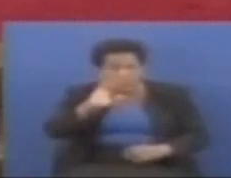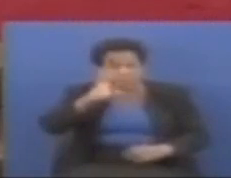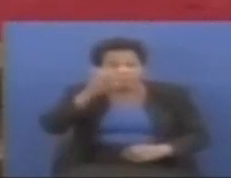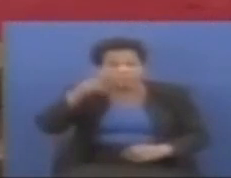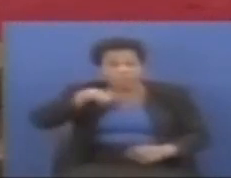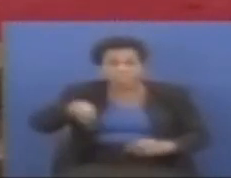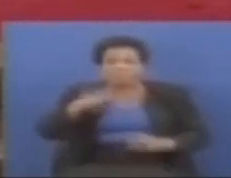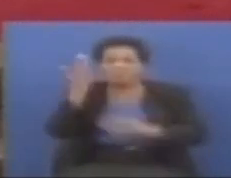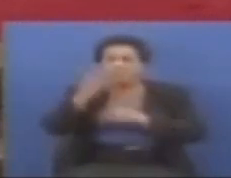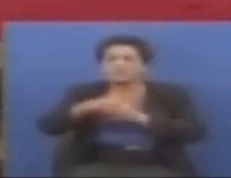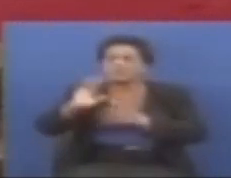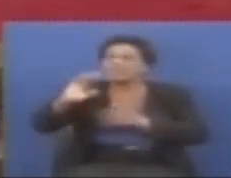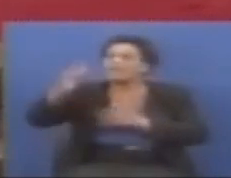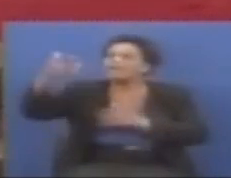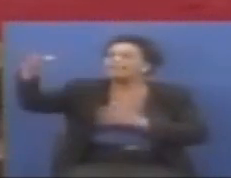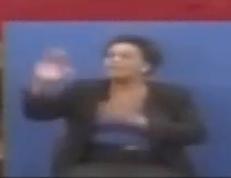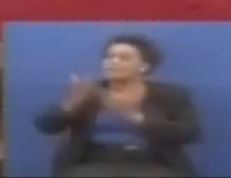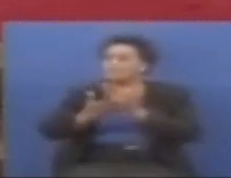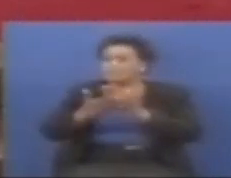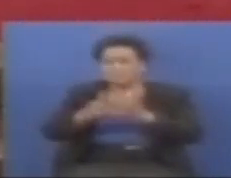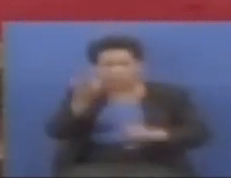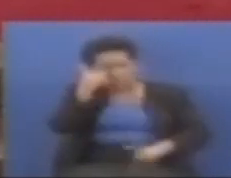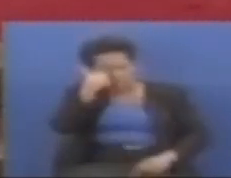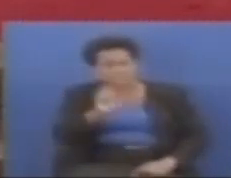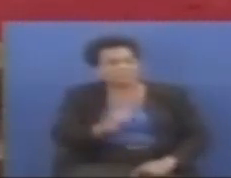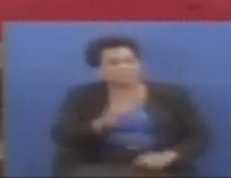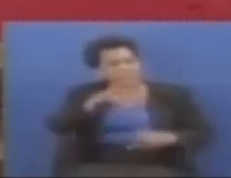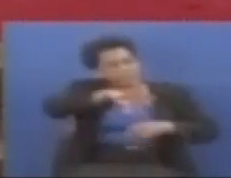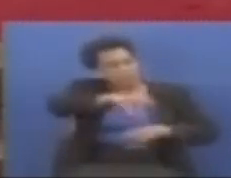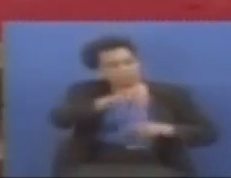Mheshimiwa Naibu Waziri wa Viwanda na Biashara, majibu.